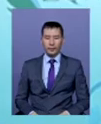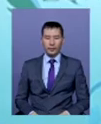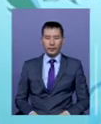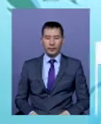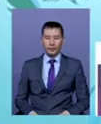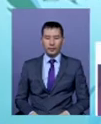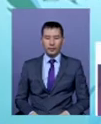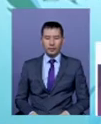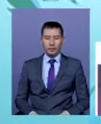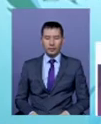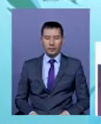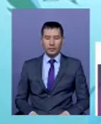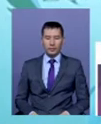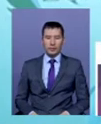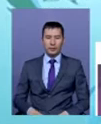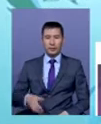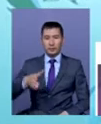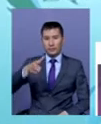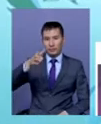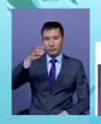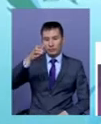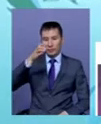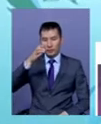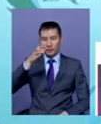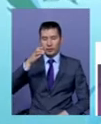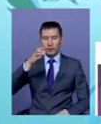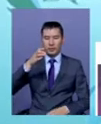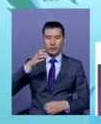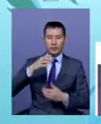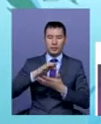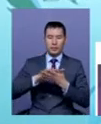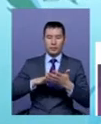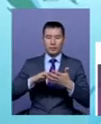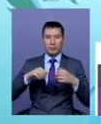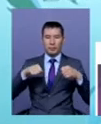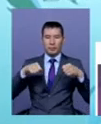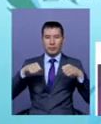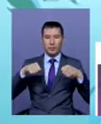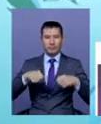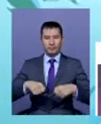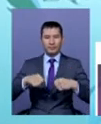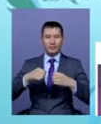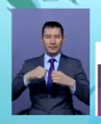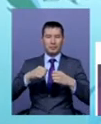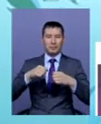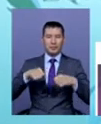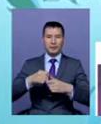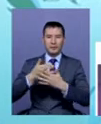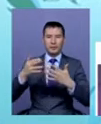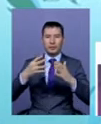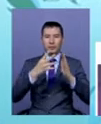уақытта оны мойындауымыз керек, ғылым үнемі алда жүреді, сондықтан құқық ғылымы да дамып отырады. Сондықтан 95